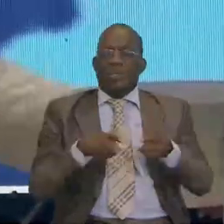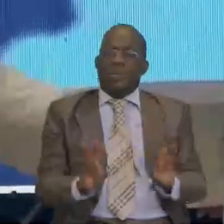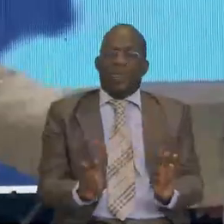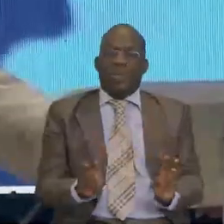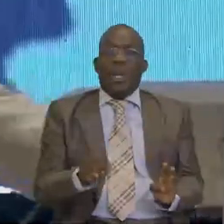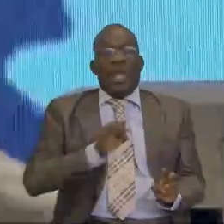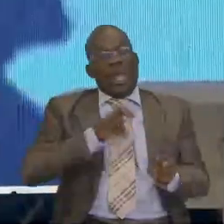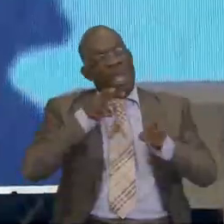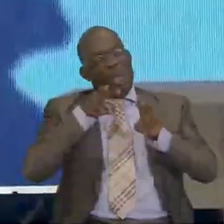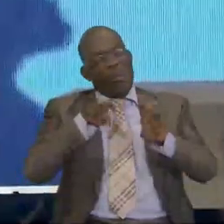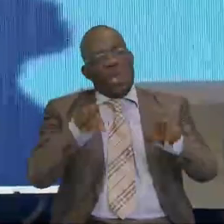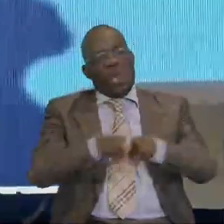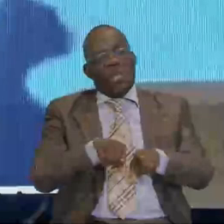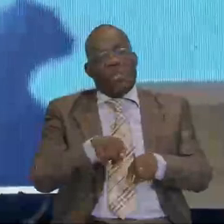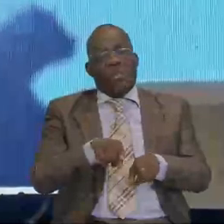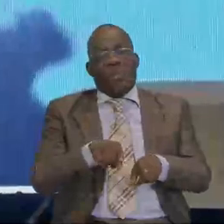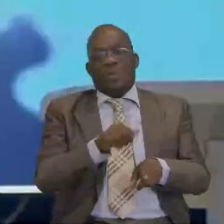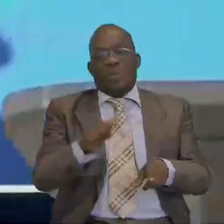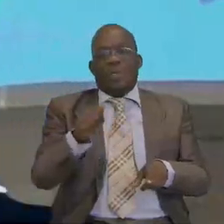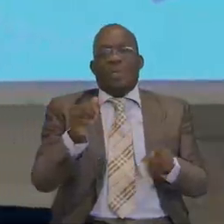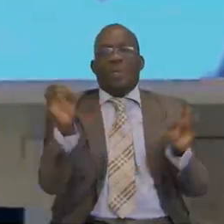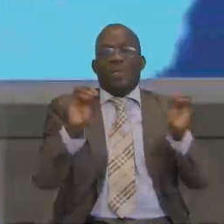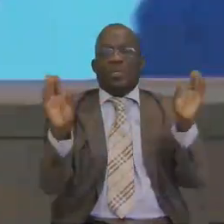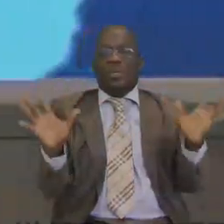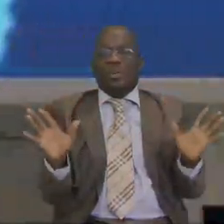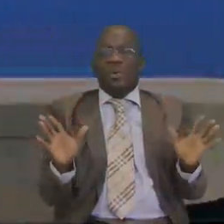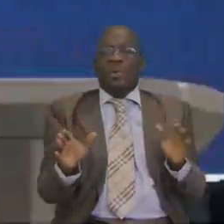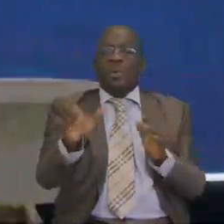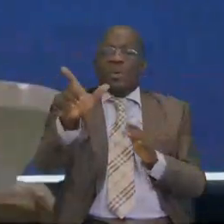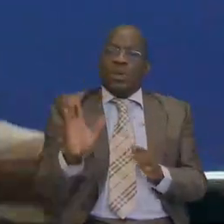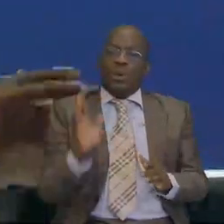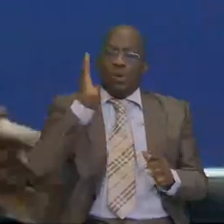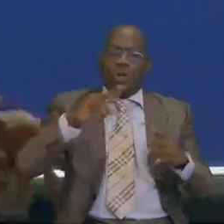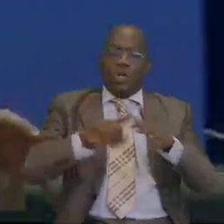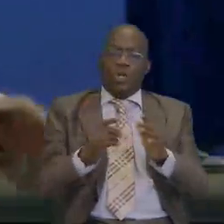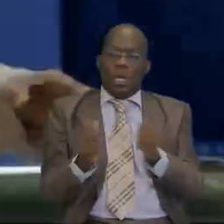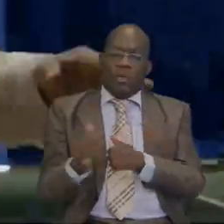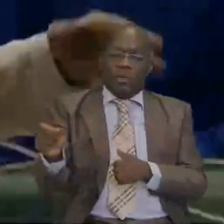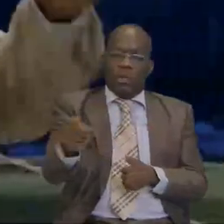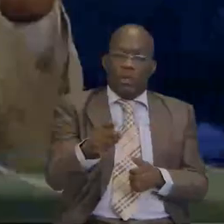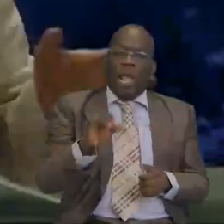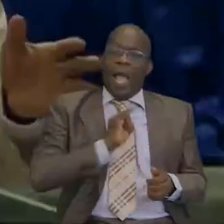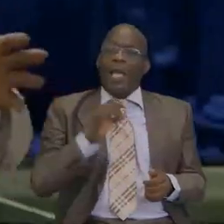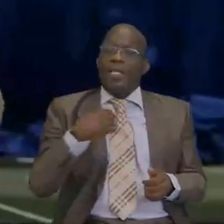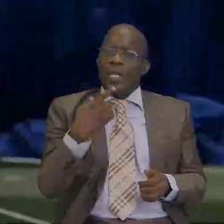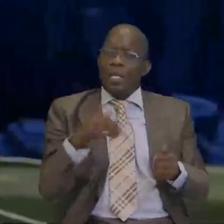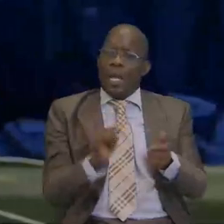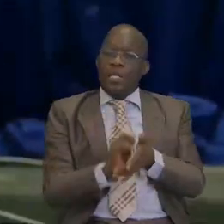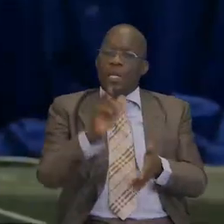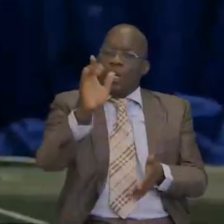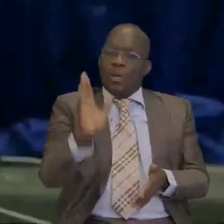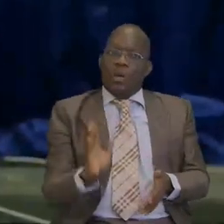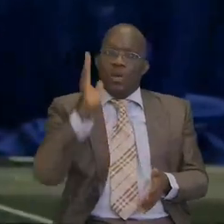zéro. Dieu va commencer avec toi aujourd'hui. J'ai dit, le Seigneur va commencer par